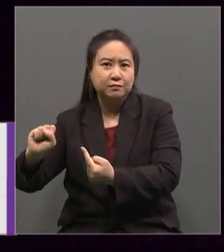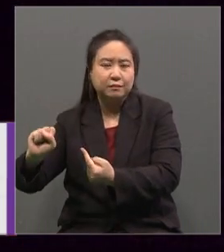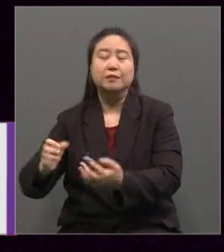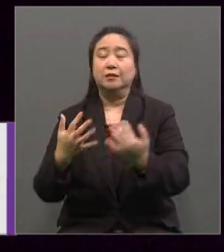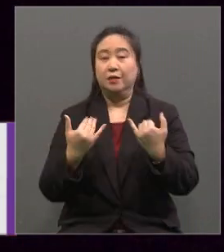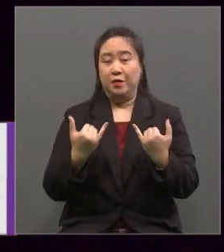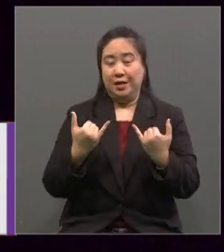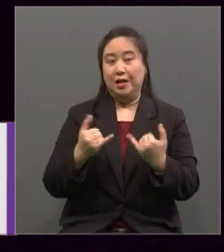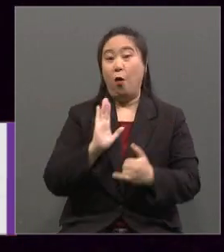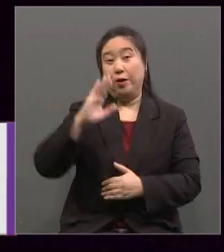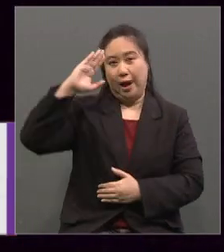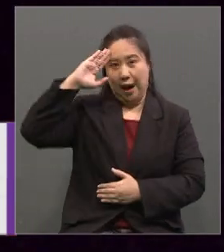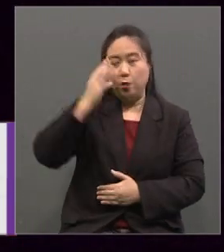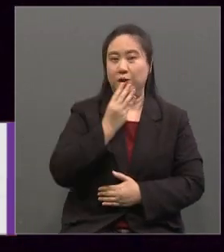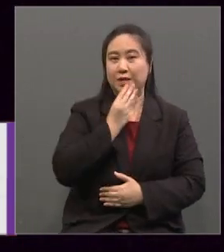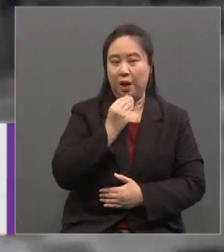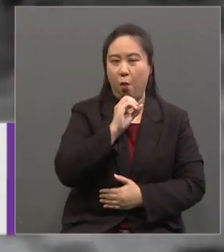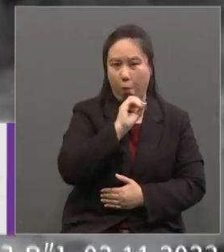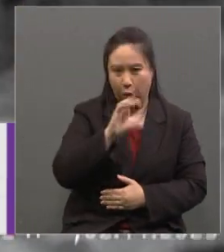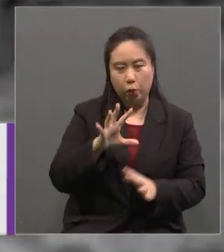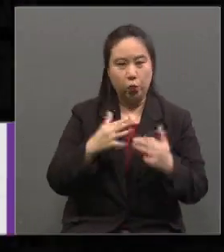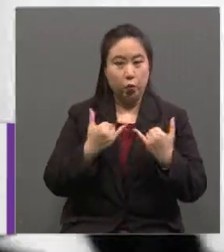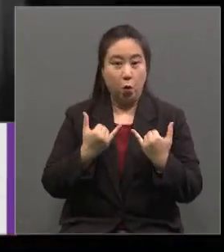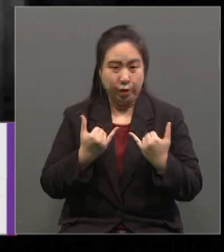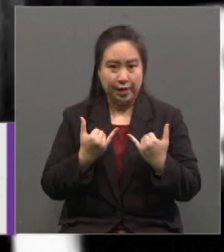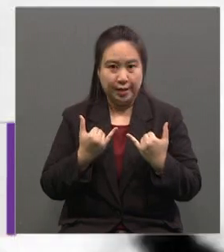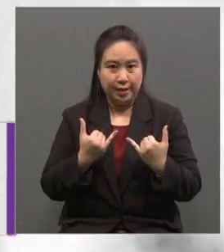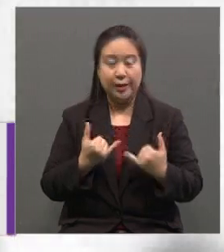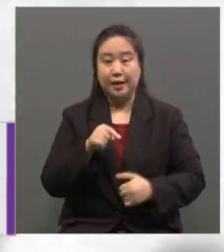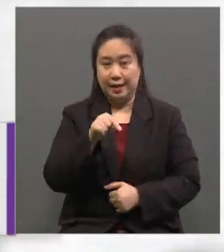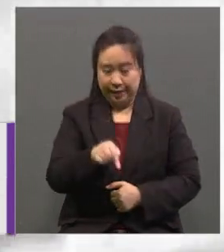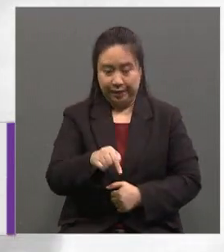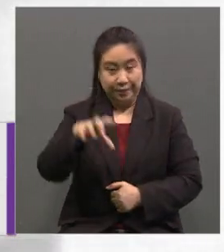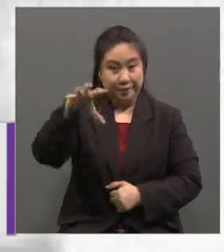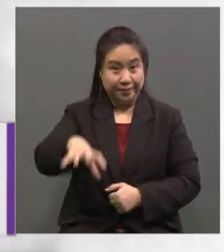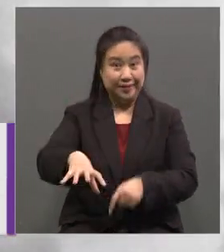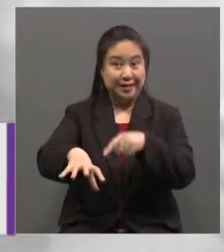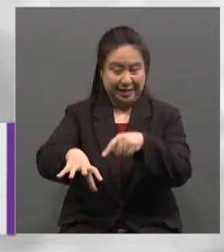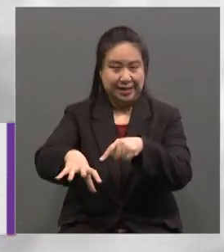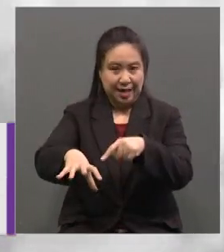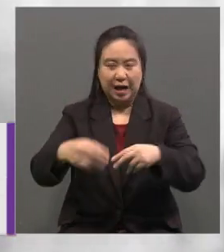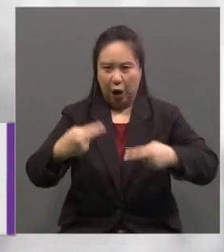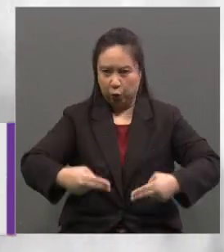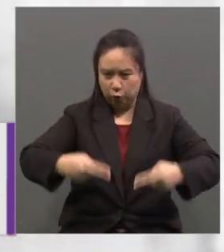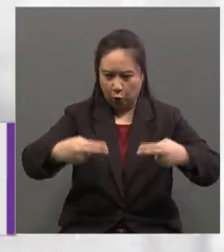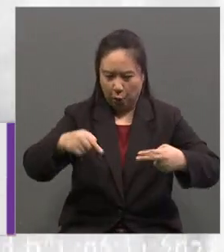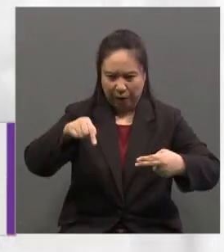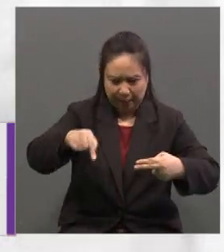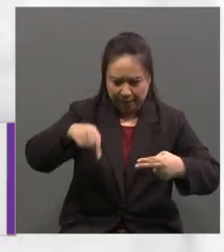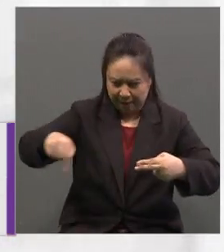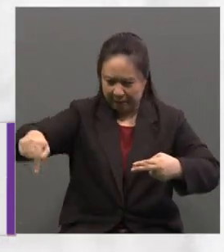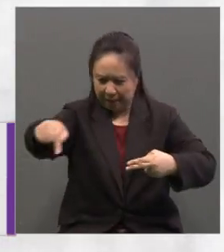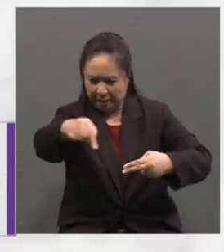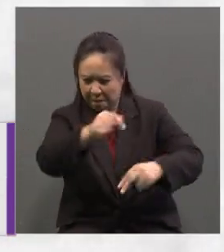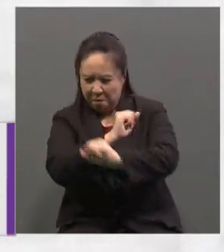เสนาธิการทหารอิสราเอลก็บอกนะคะว่ากองทัพกำลังสู้รบในพื้นที่ที่ถูกสร้างขึ้นมีความแน่นหนามีความซับซ้อน